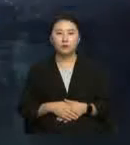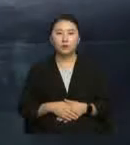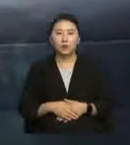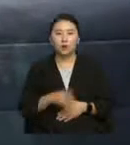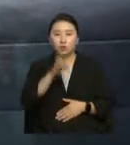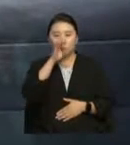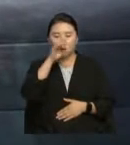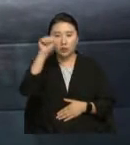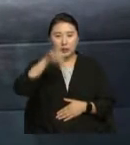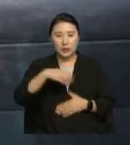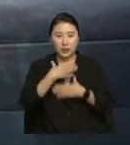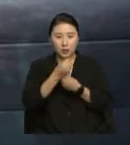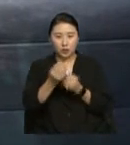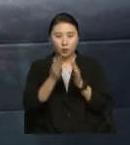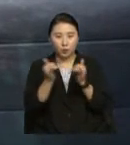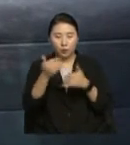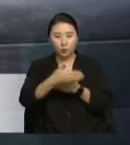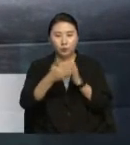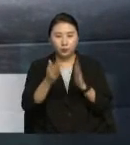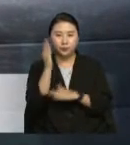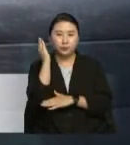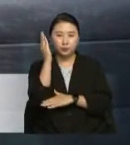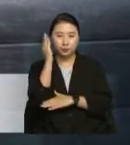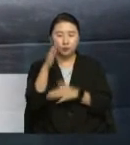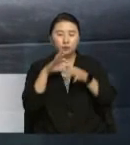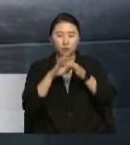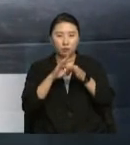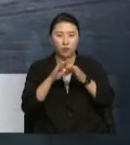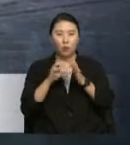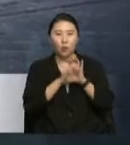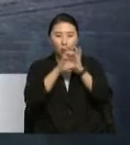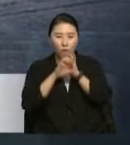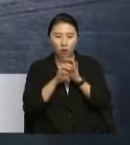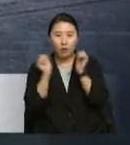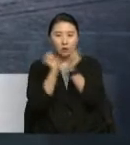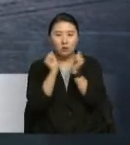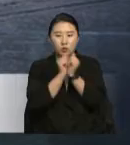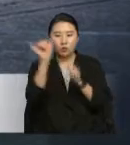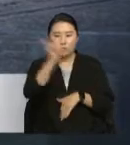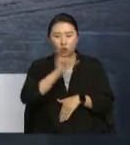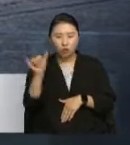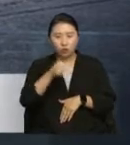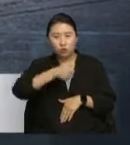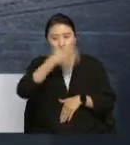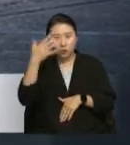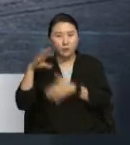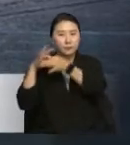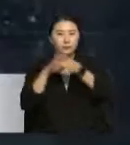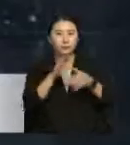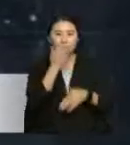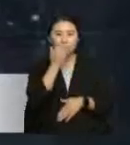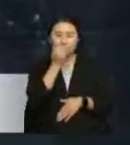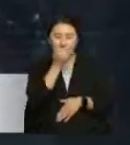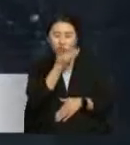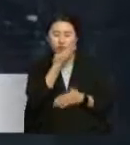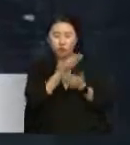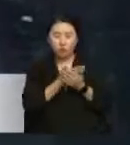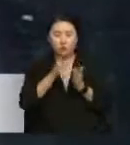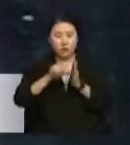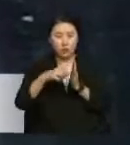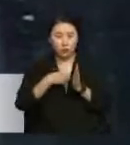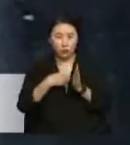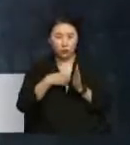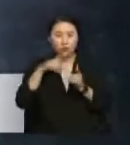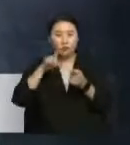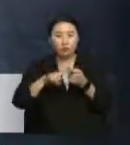중앙 재난안전대책본부 는 브리핑을 통해 이 코로나 일고 감염이 전국적인 대 유행으로 이어질 수 있는 절체절명의 위기